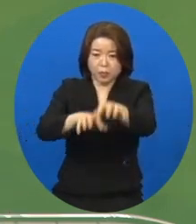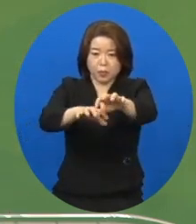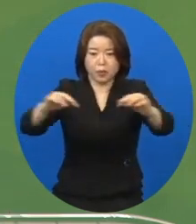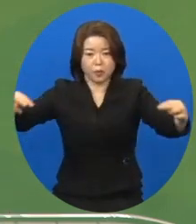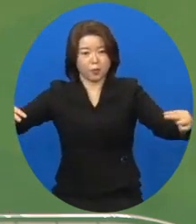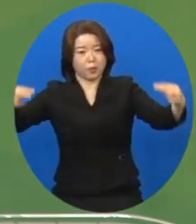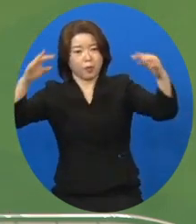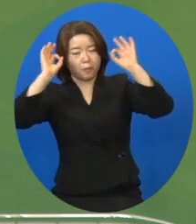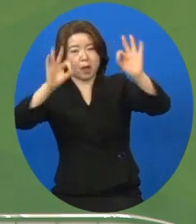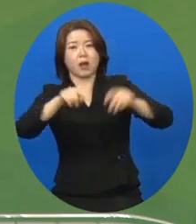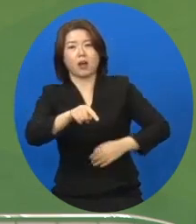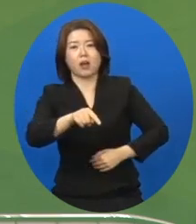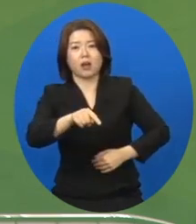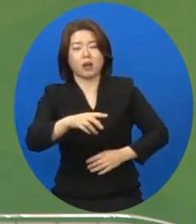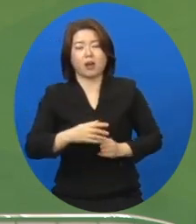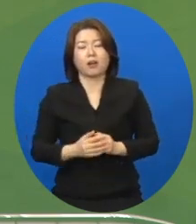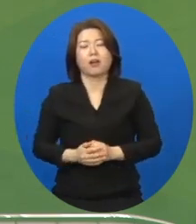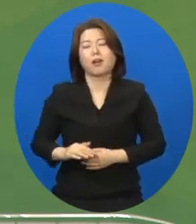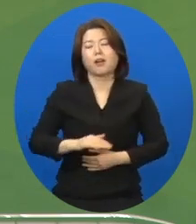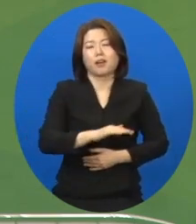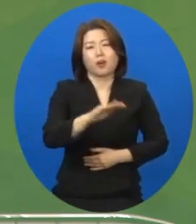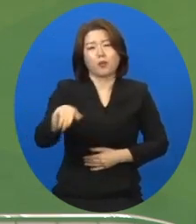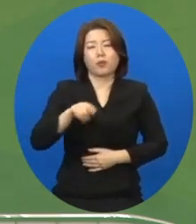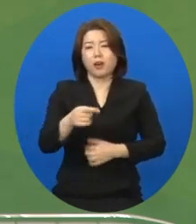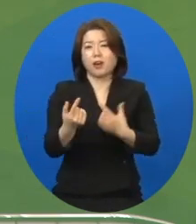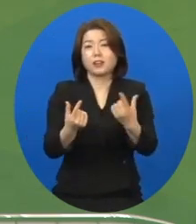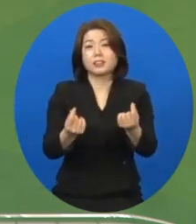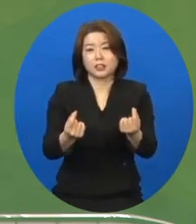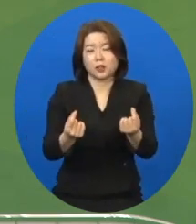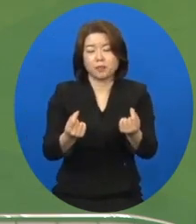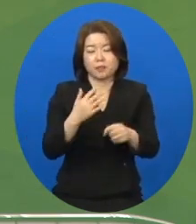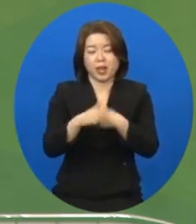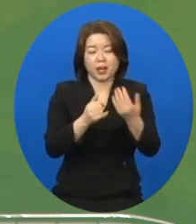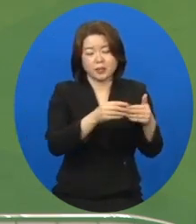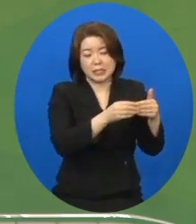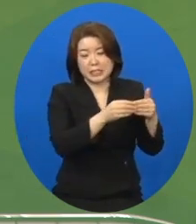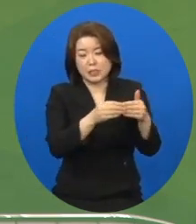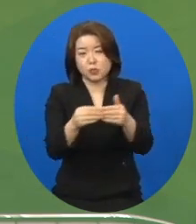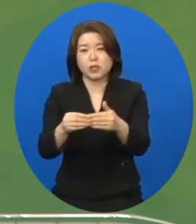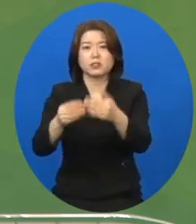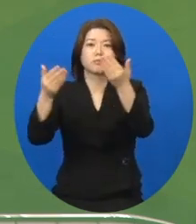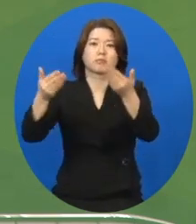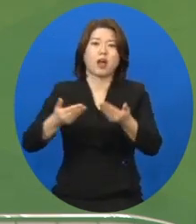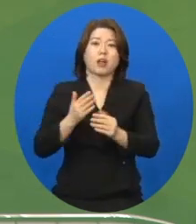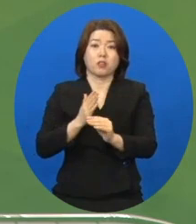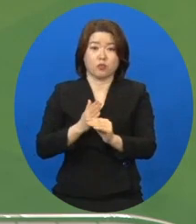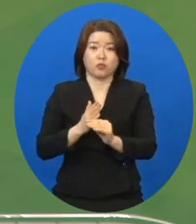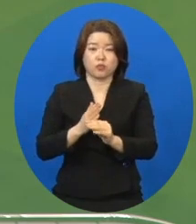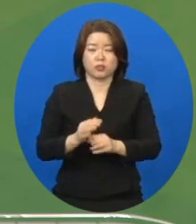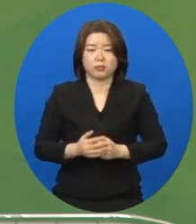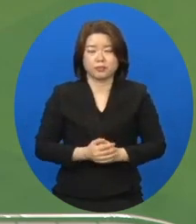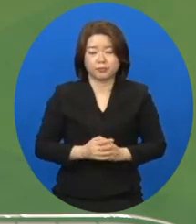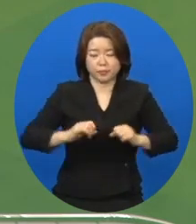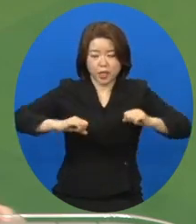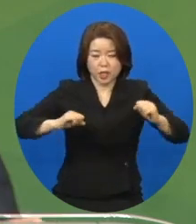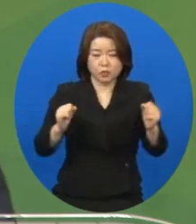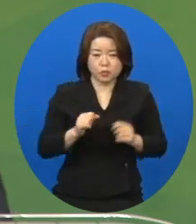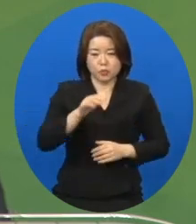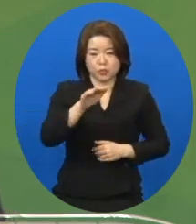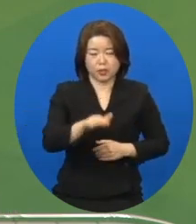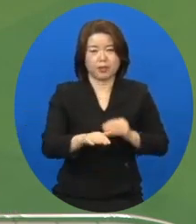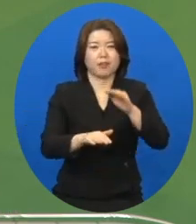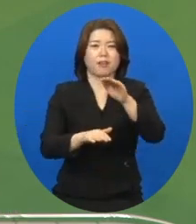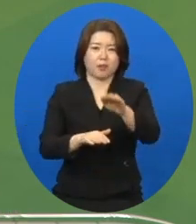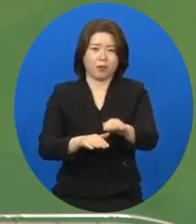지금 우리들이 그와 같은 하나님의 인도하심을 받고 있는 거예요. 순종의 걸음이 필요해요.